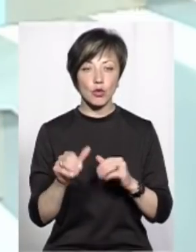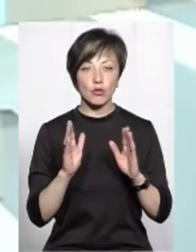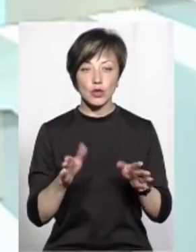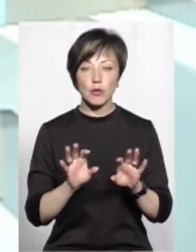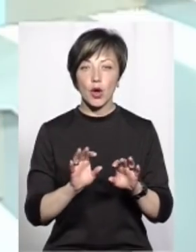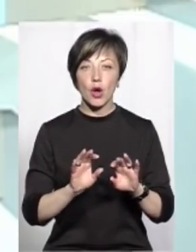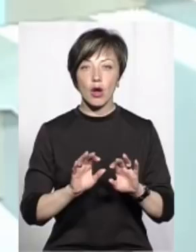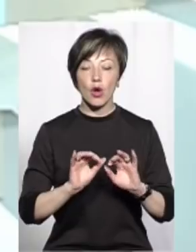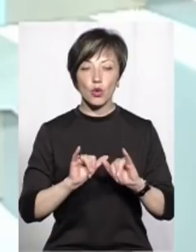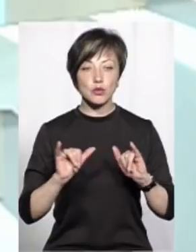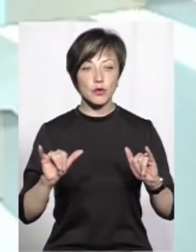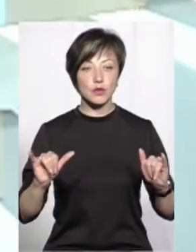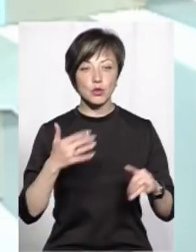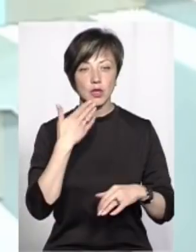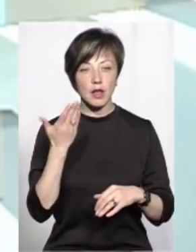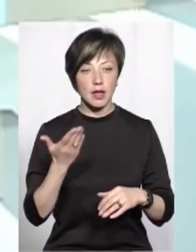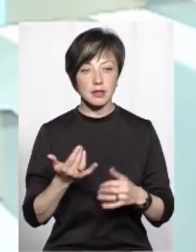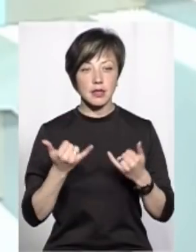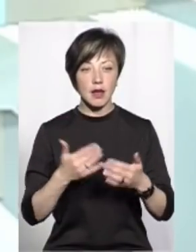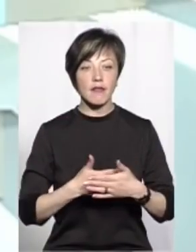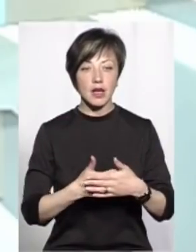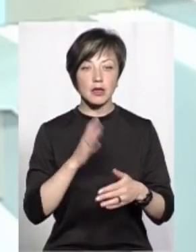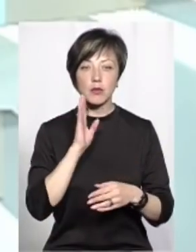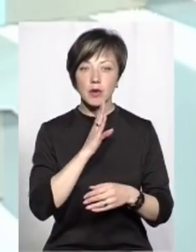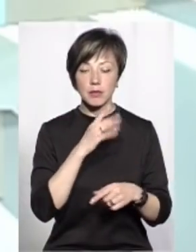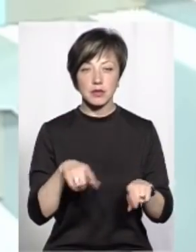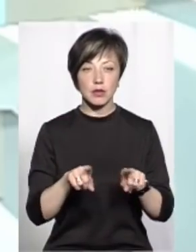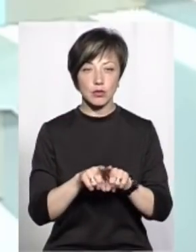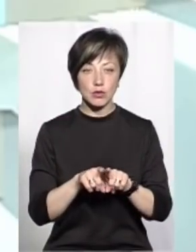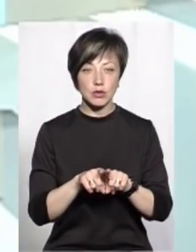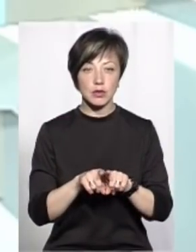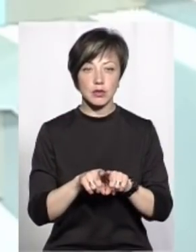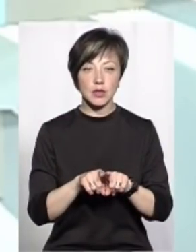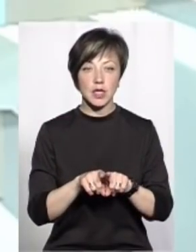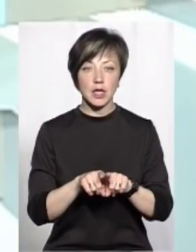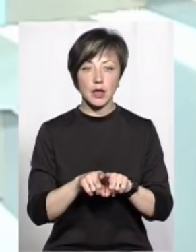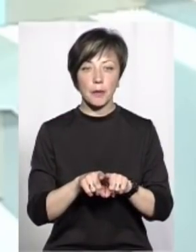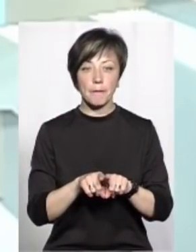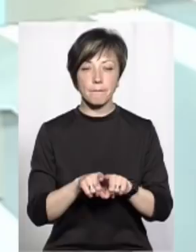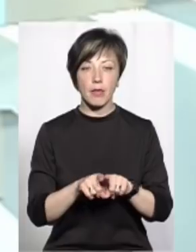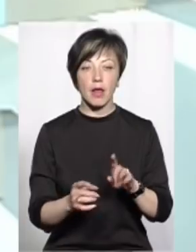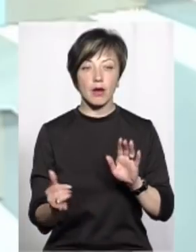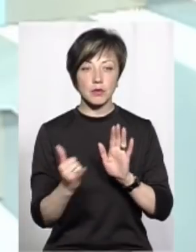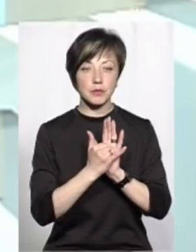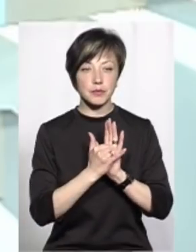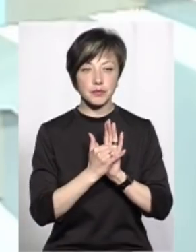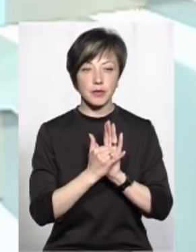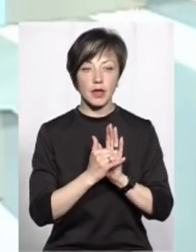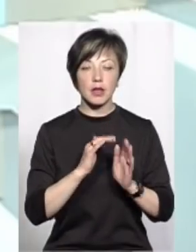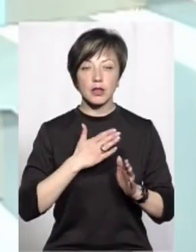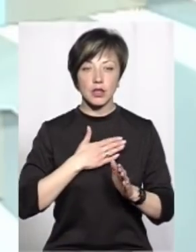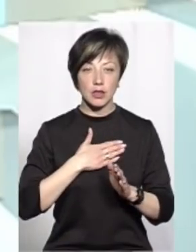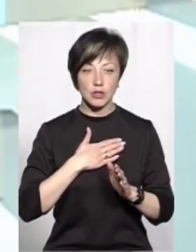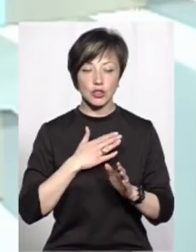будемо розповсюджувати під час наших лекцій для вагітних, для мам, так само ми його викладемо на нашій